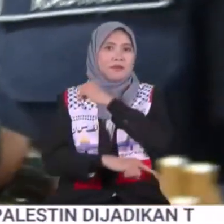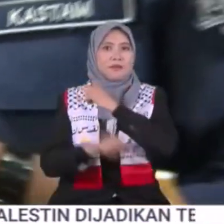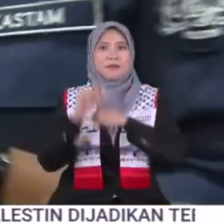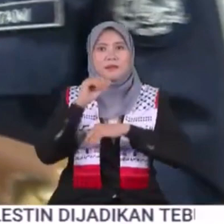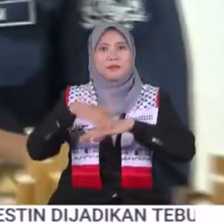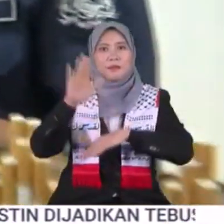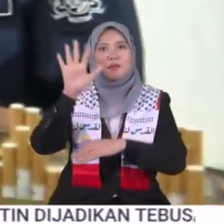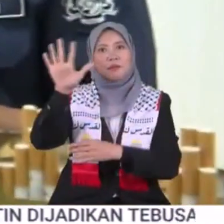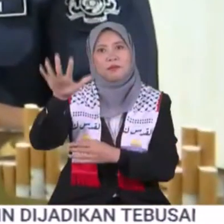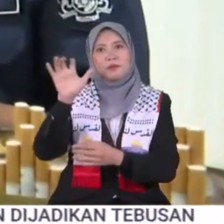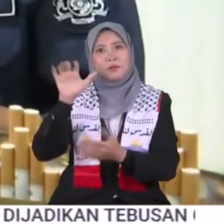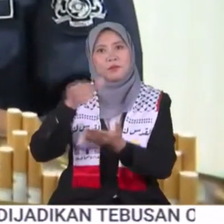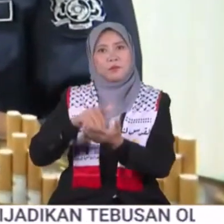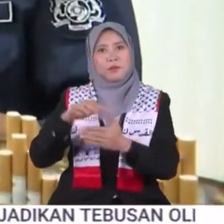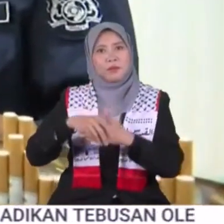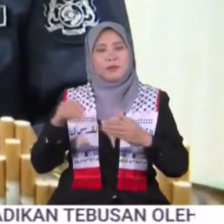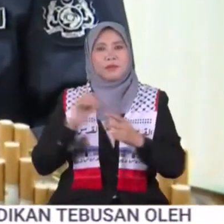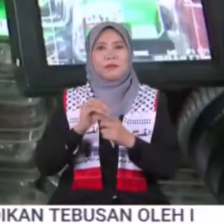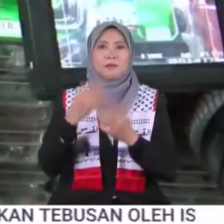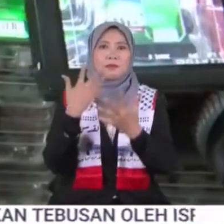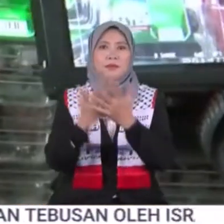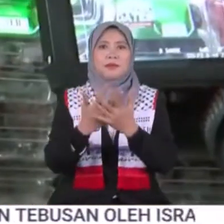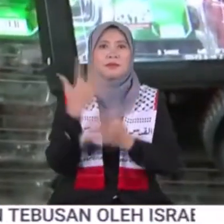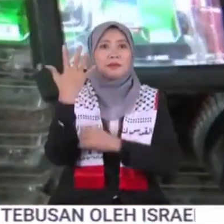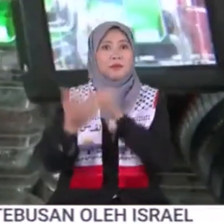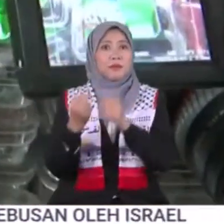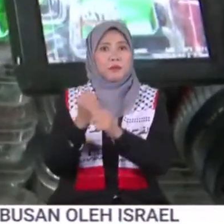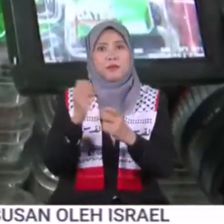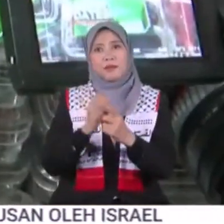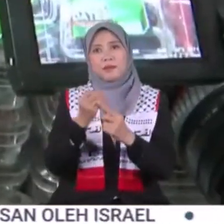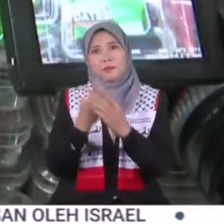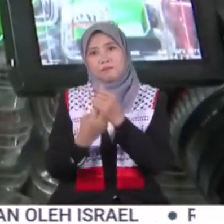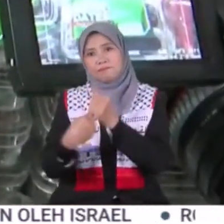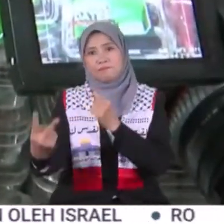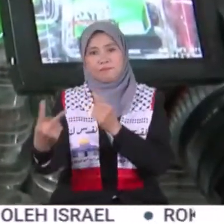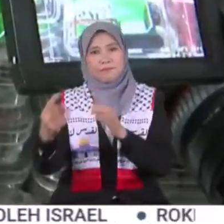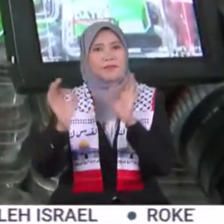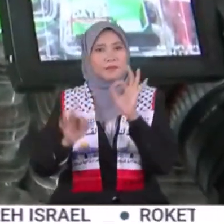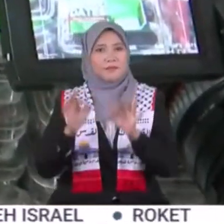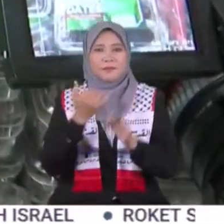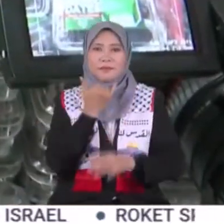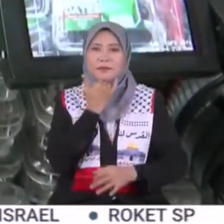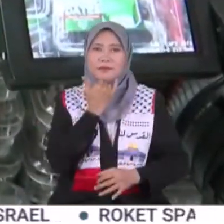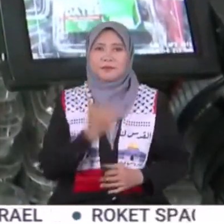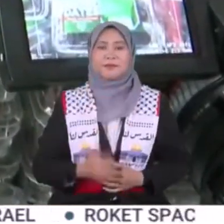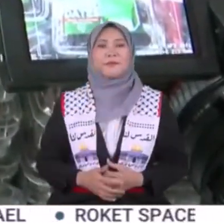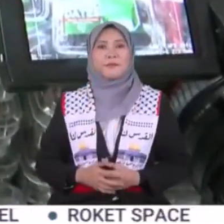r500,000 atau penjara tidak lebih 5 tahun atau kedua-duanya jika Sabit kesalahan